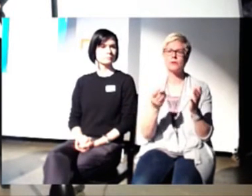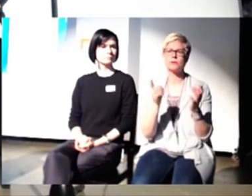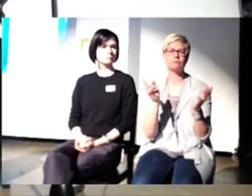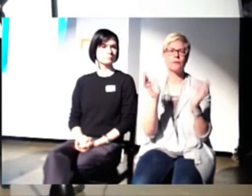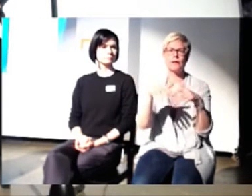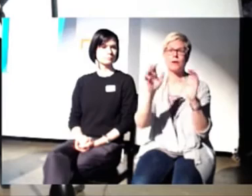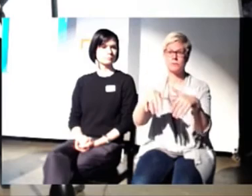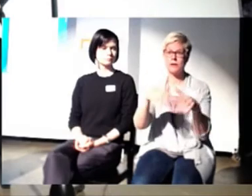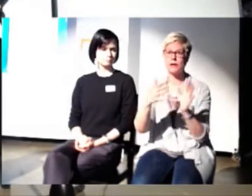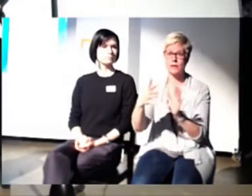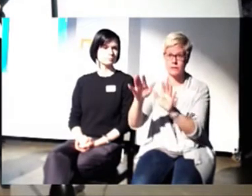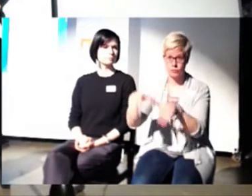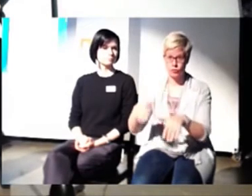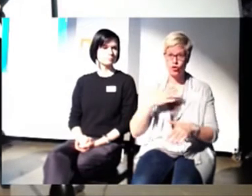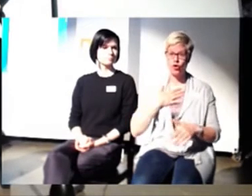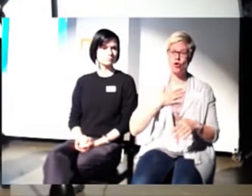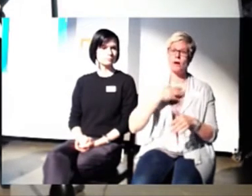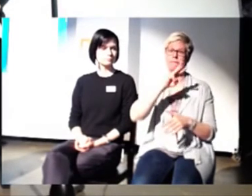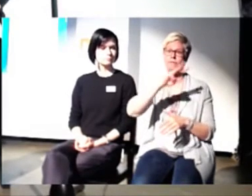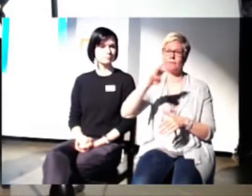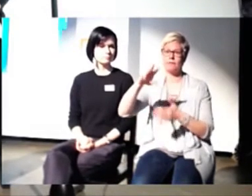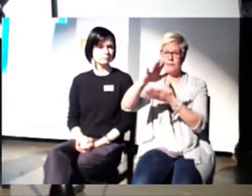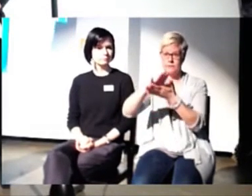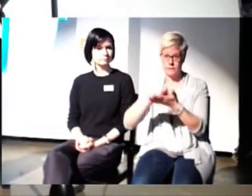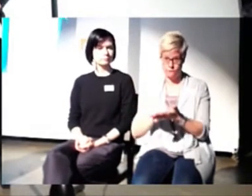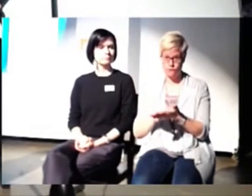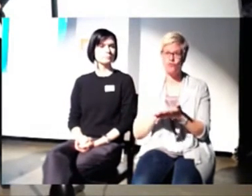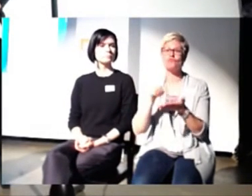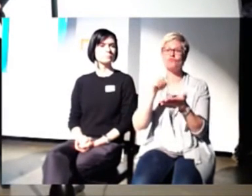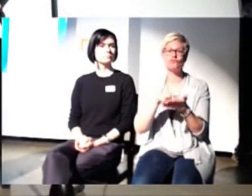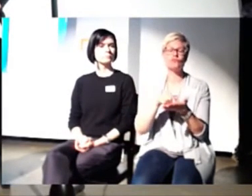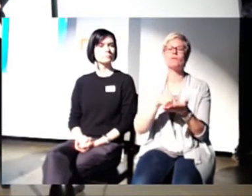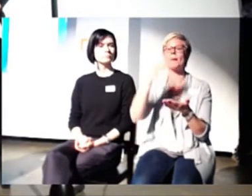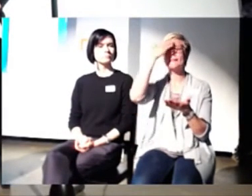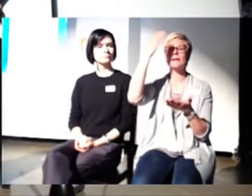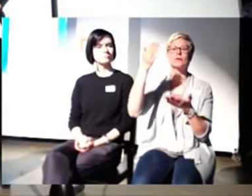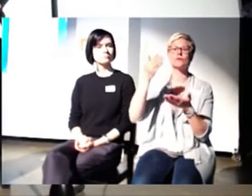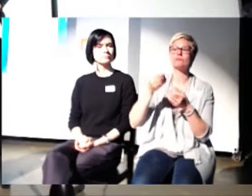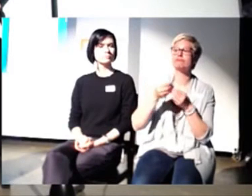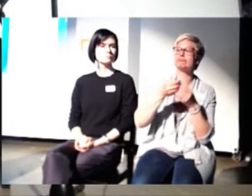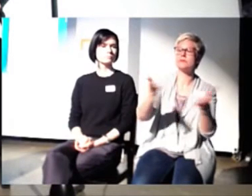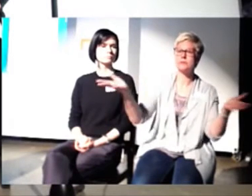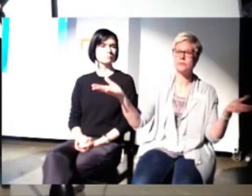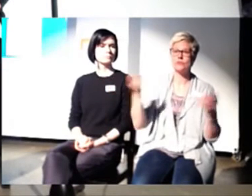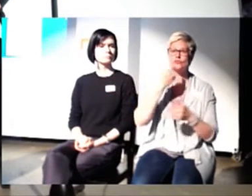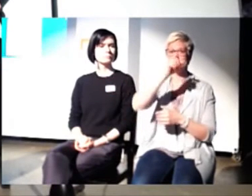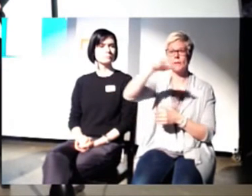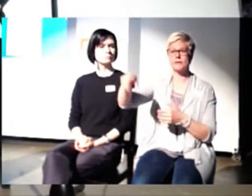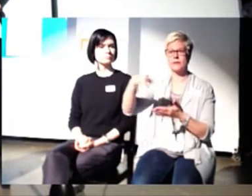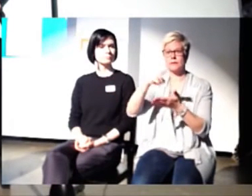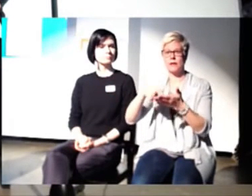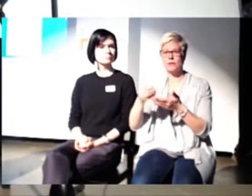meidän www-sivuilla me pyritään välittämään tietoa sekä suomalaisille taiteilijoille, miten